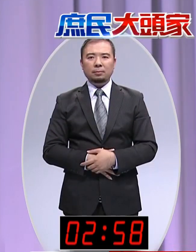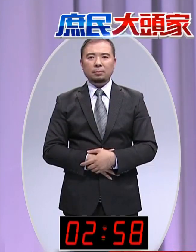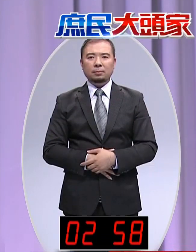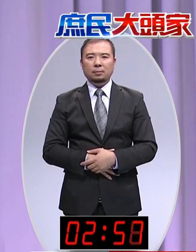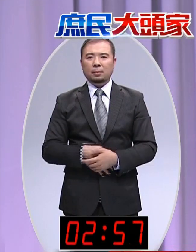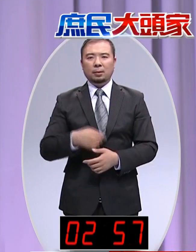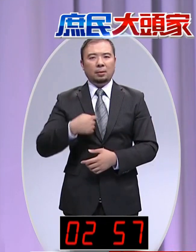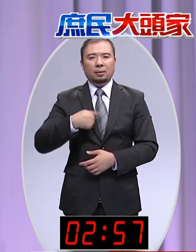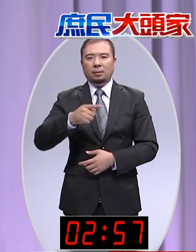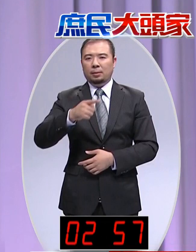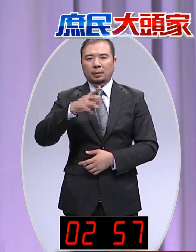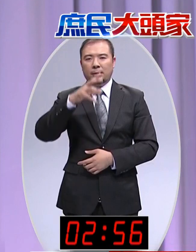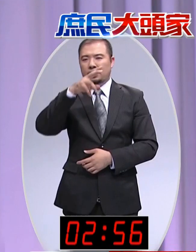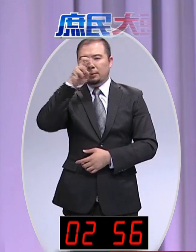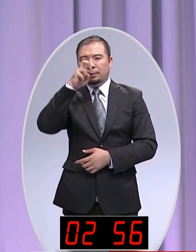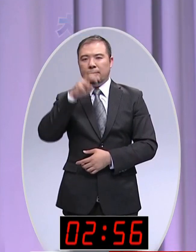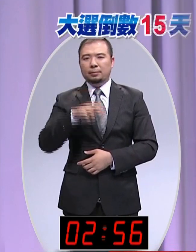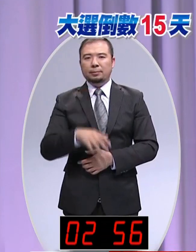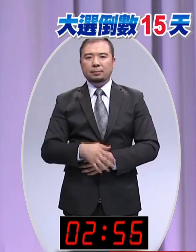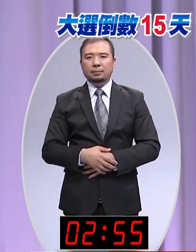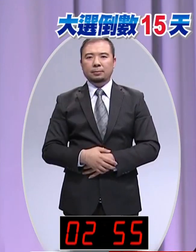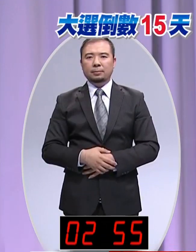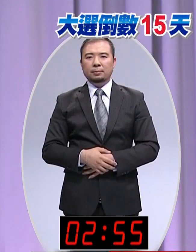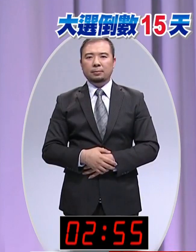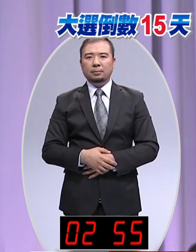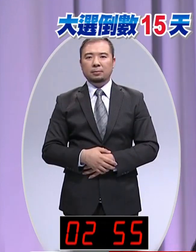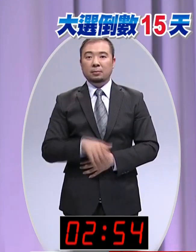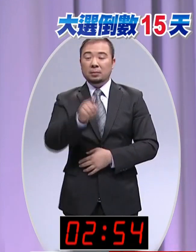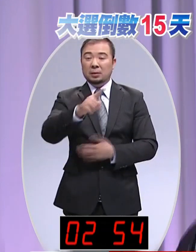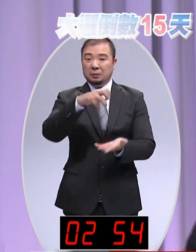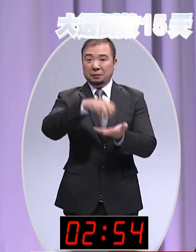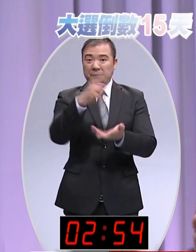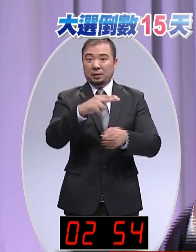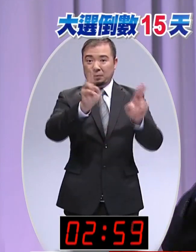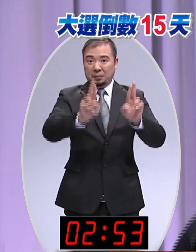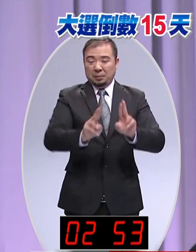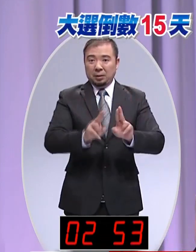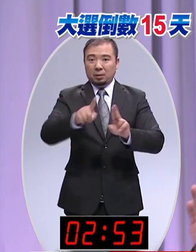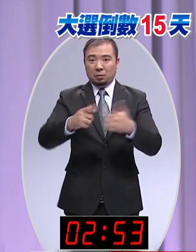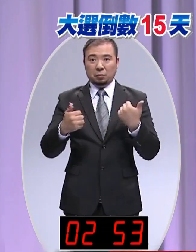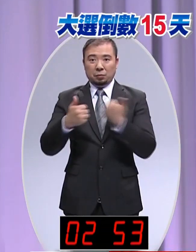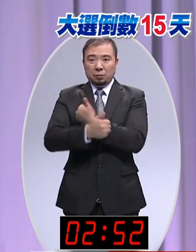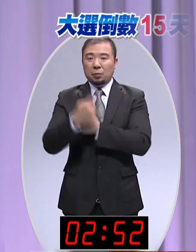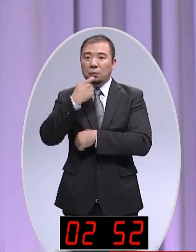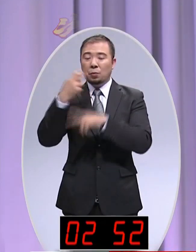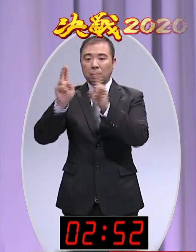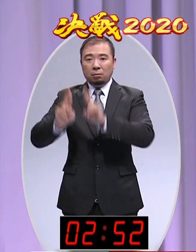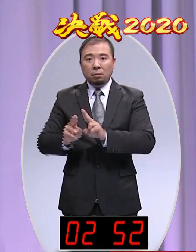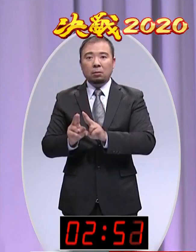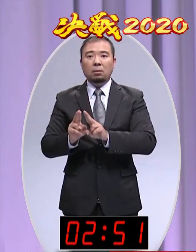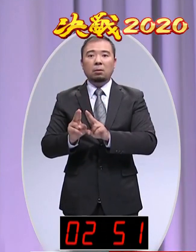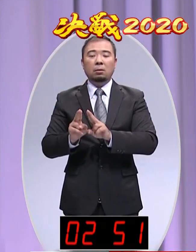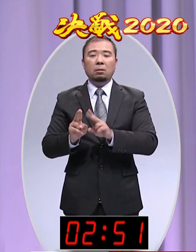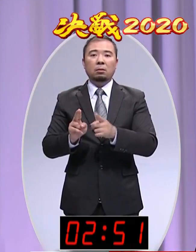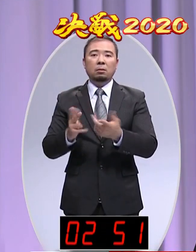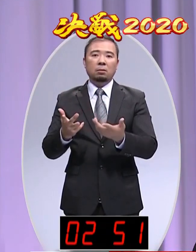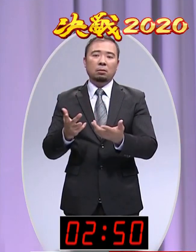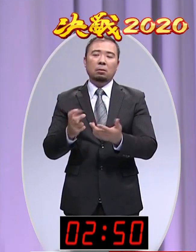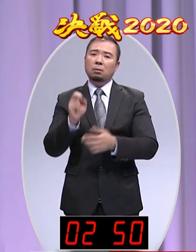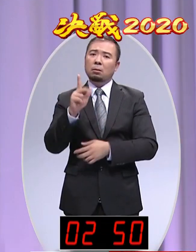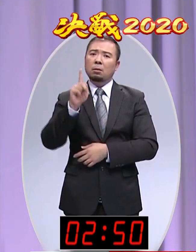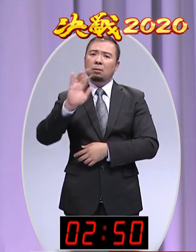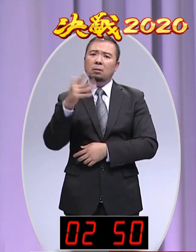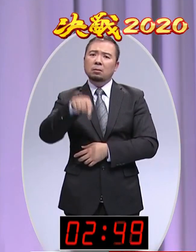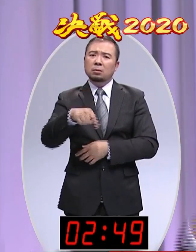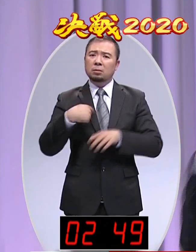不下去。你要以核养绿，发展绿能，发展风力发电，完全没有问题。我们为什么要在最贵